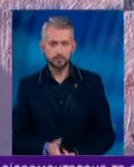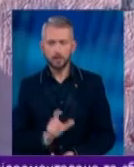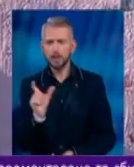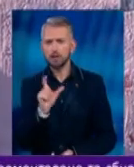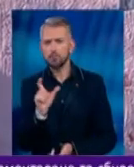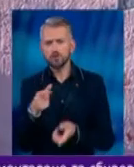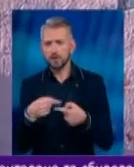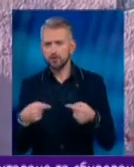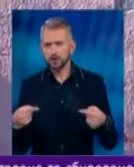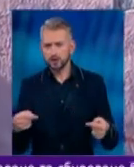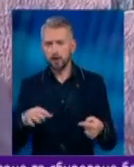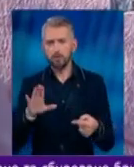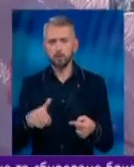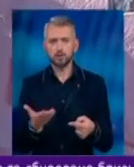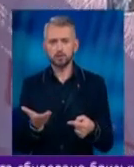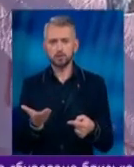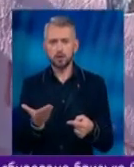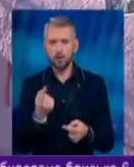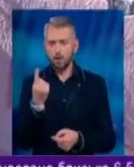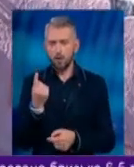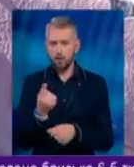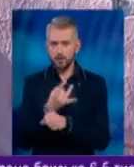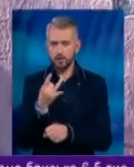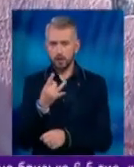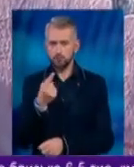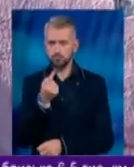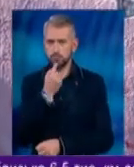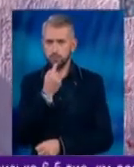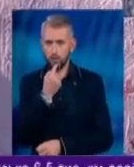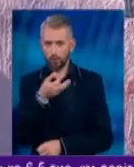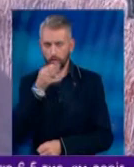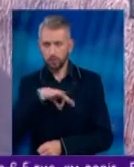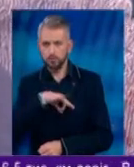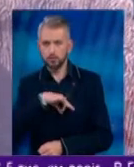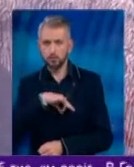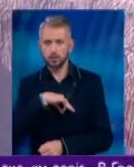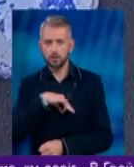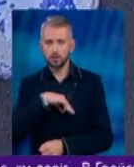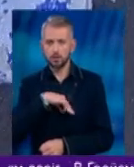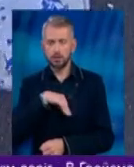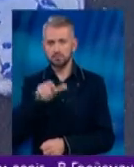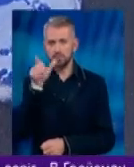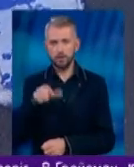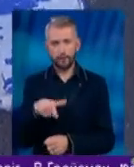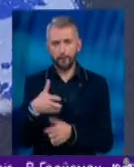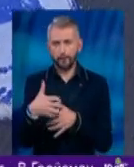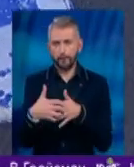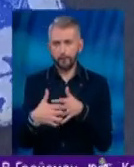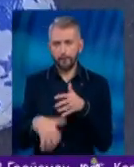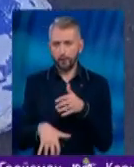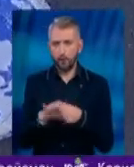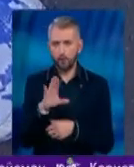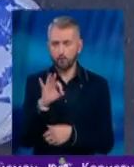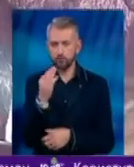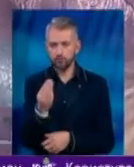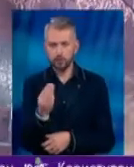такі вещества після єдиноразового употреблення становяться овочем. Дилери виходять на зв'язок через